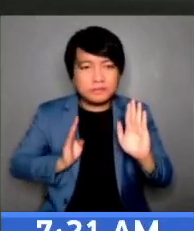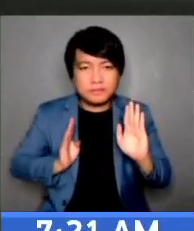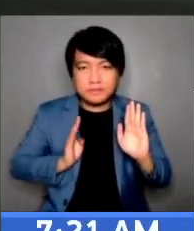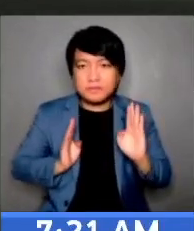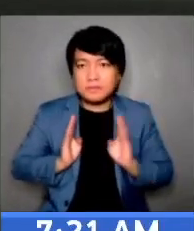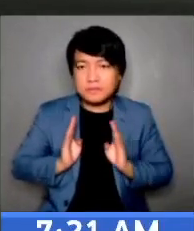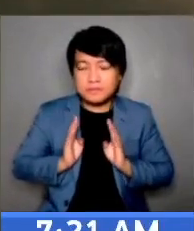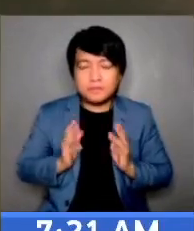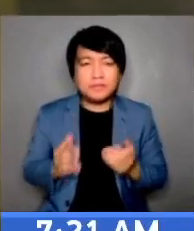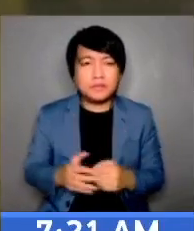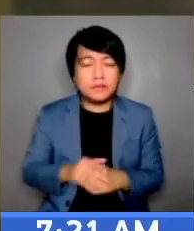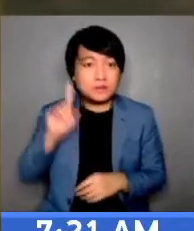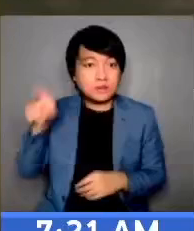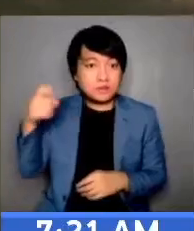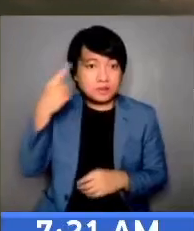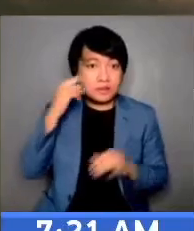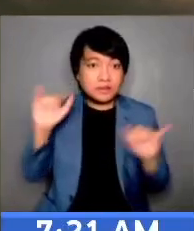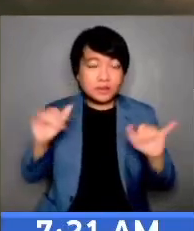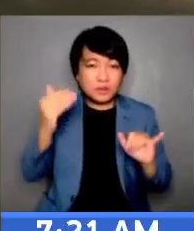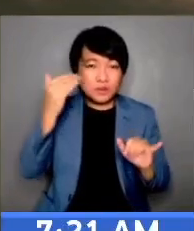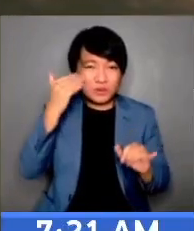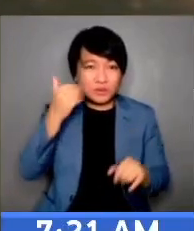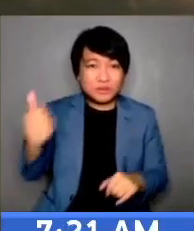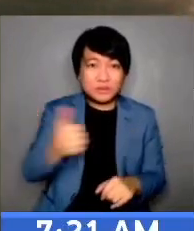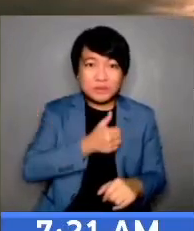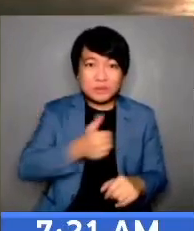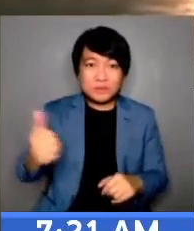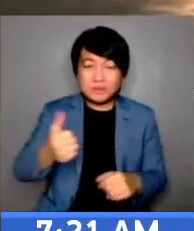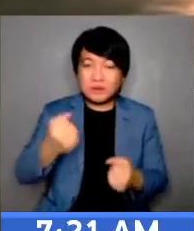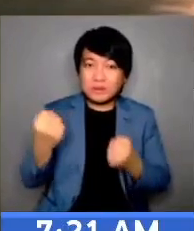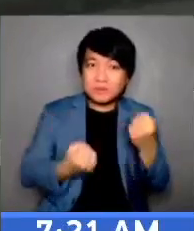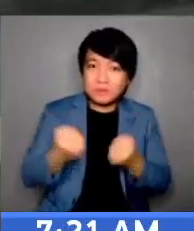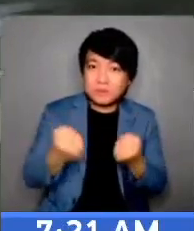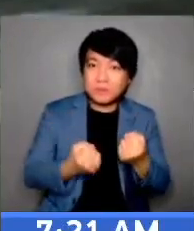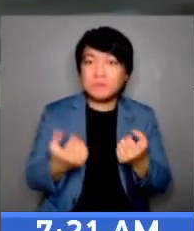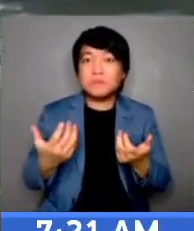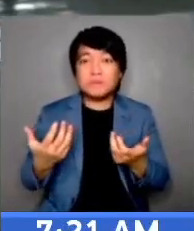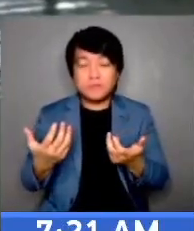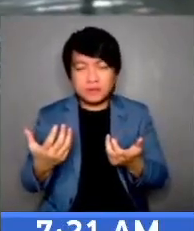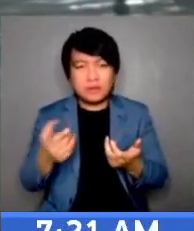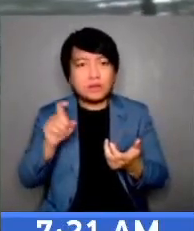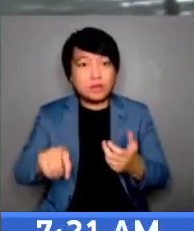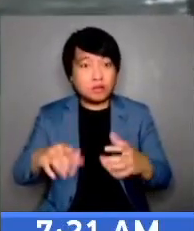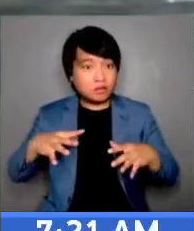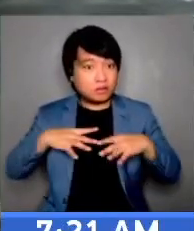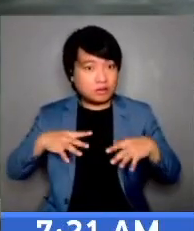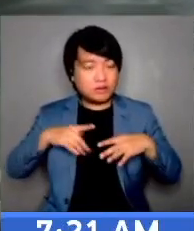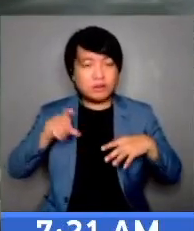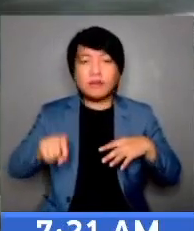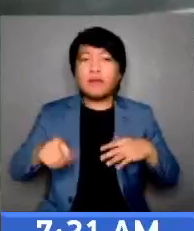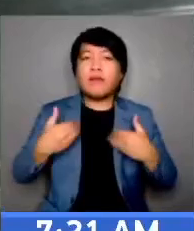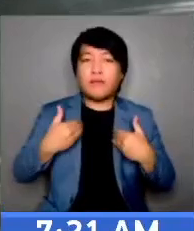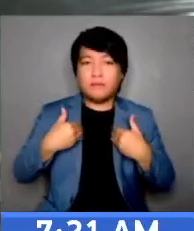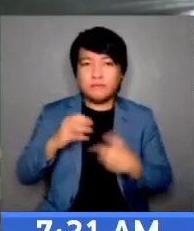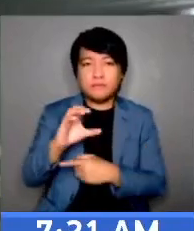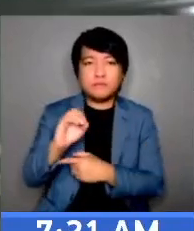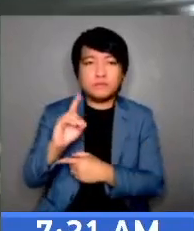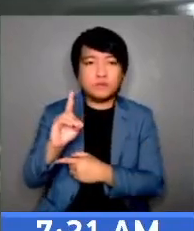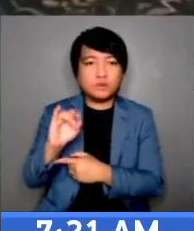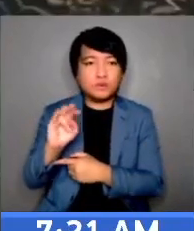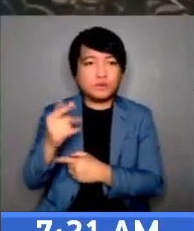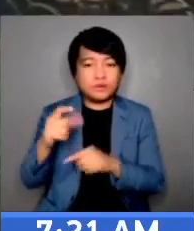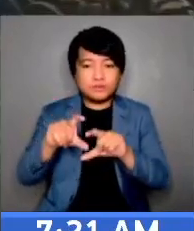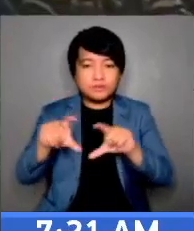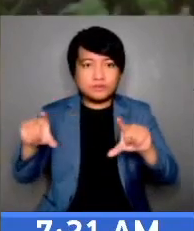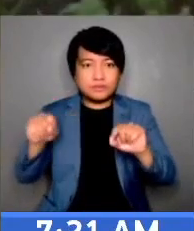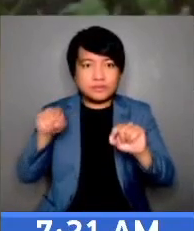pamahalaan sa mga motorista na bagamat holiday patuloy rin po yung ipapatupad na coding ng mga sasakyan yan muna ang latest